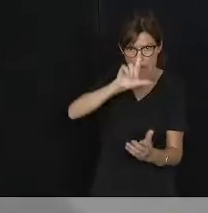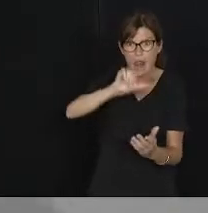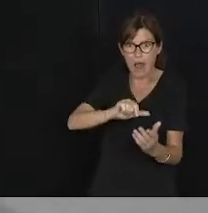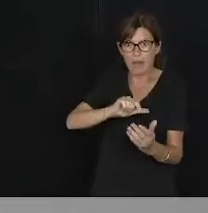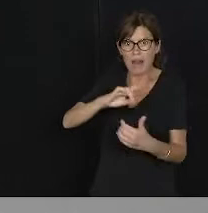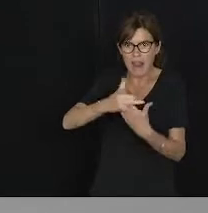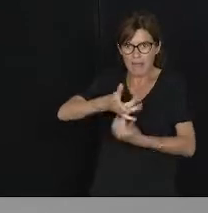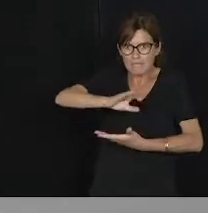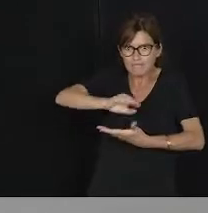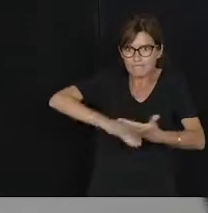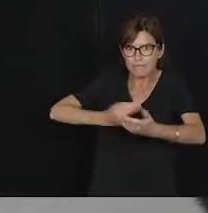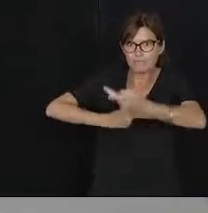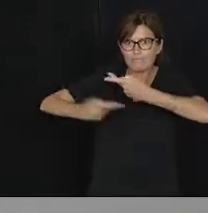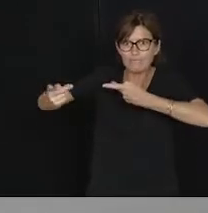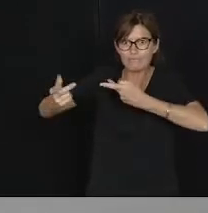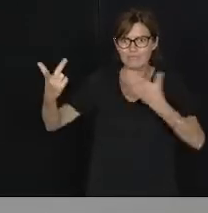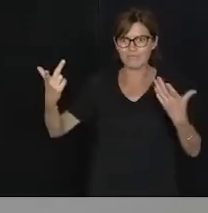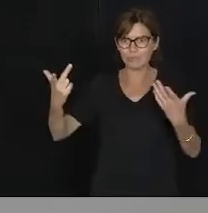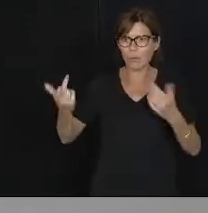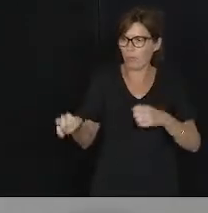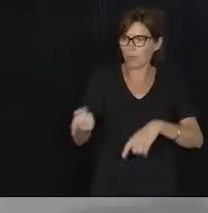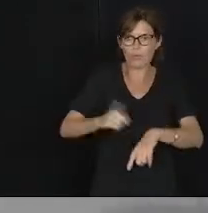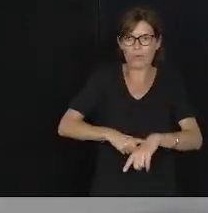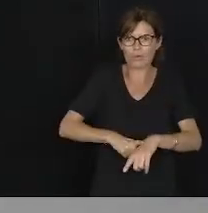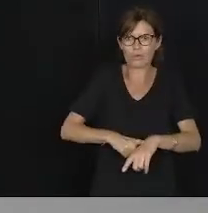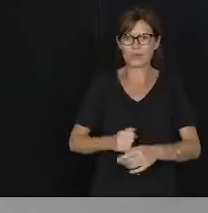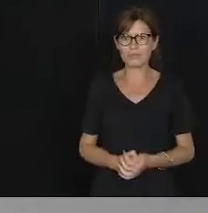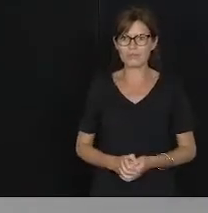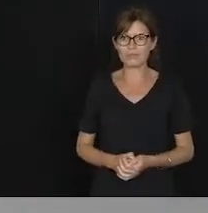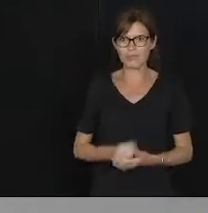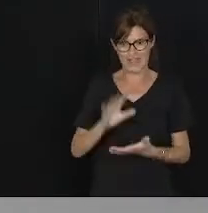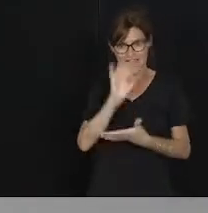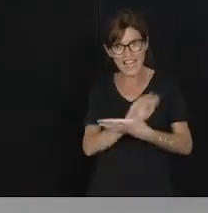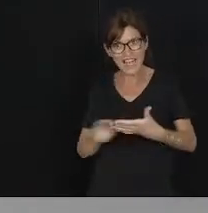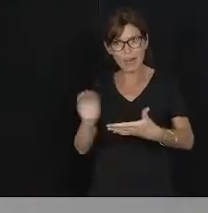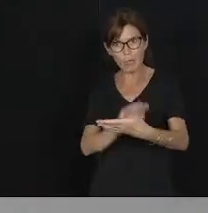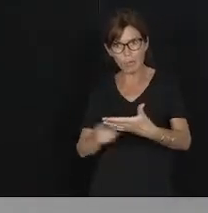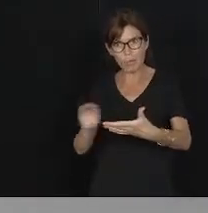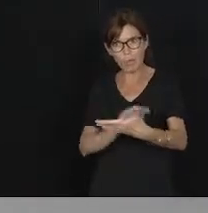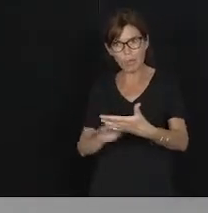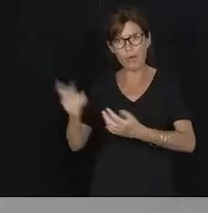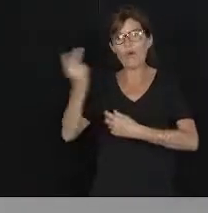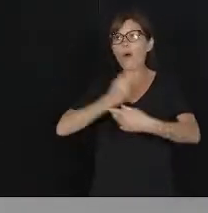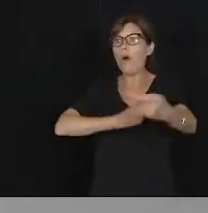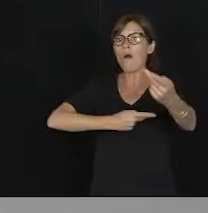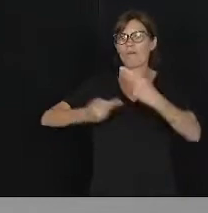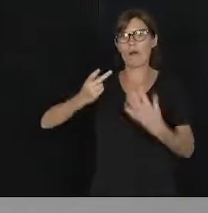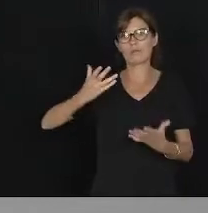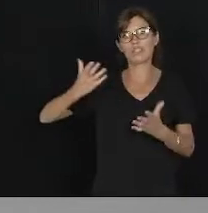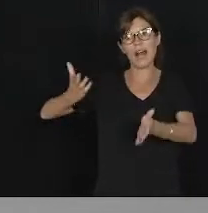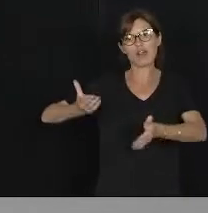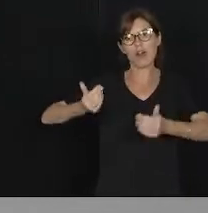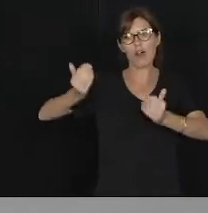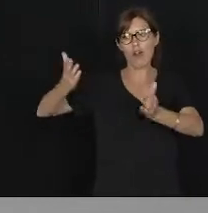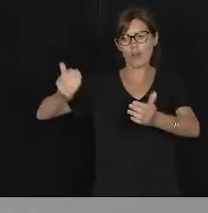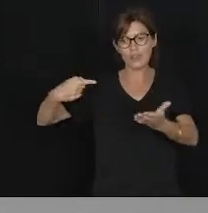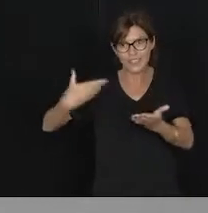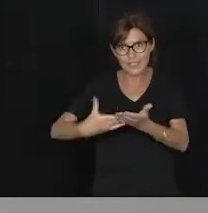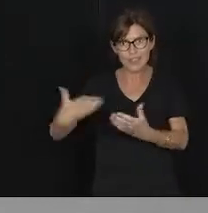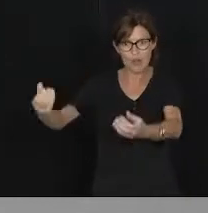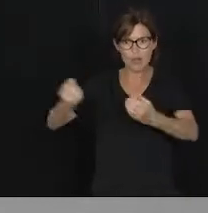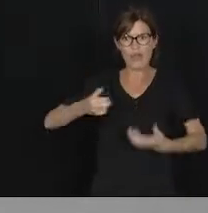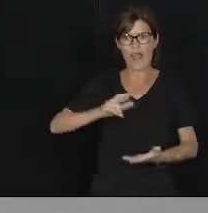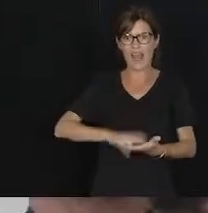familles séparées par la mobilisation. Et donc très vite, eh bien, l'écriture, l'attente, la lecture du courrier rythment les